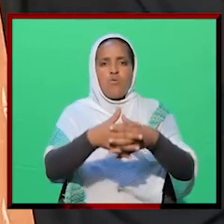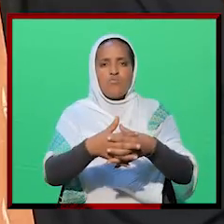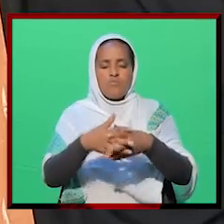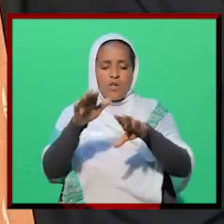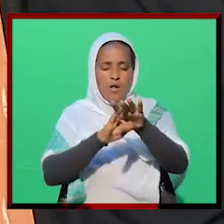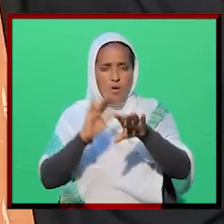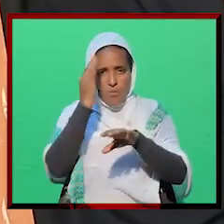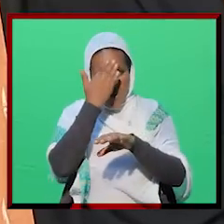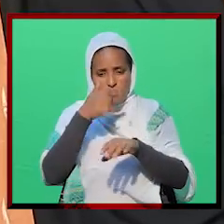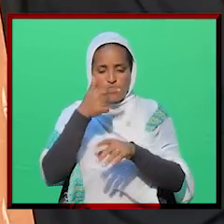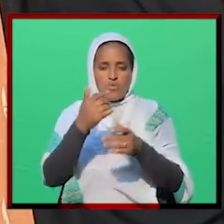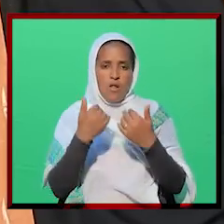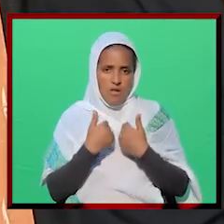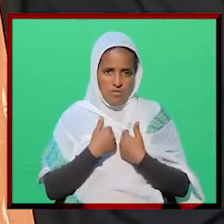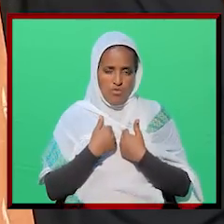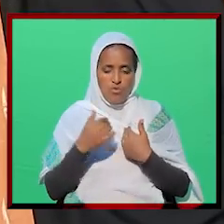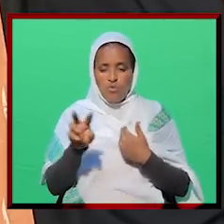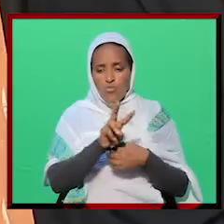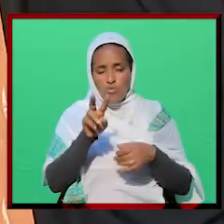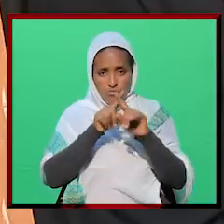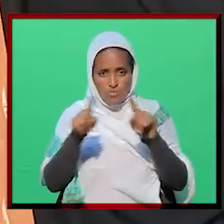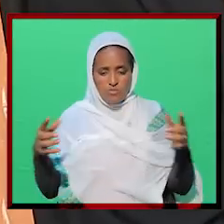በመሰረታዊ አስተምሯቸው ልዩነት አለ።